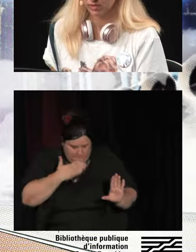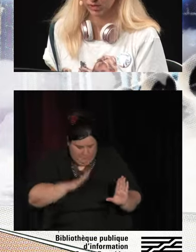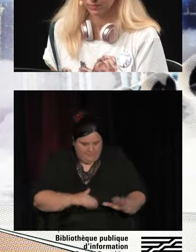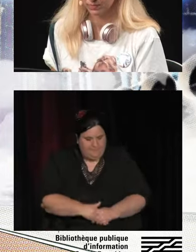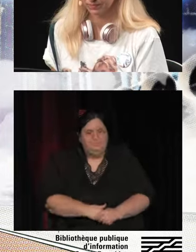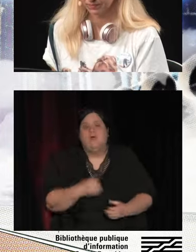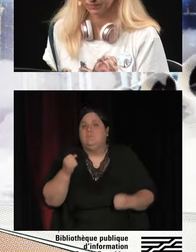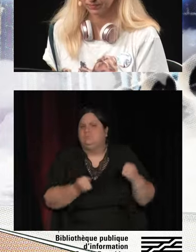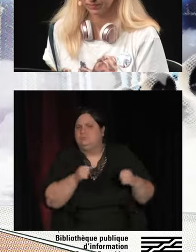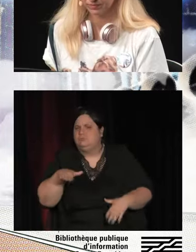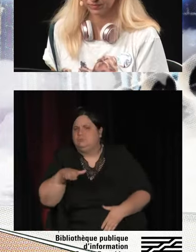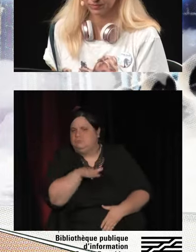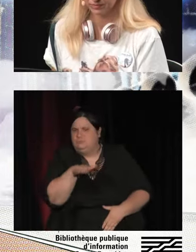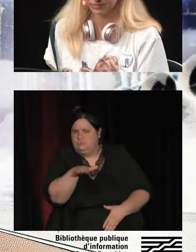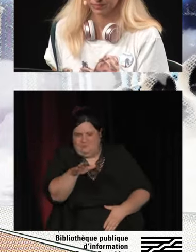Hop.